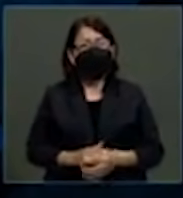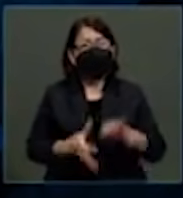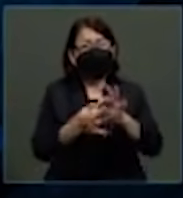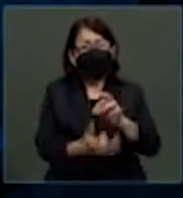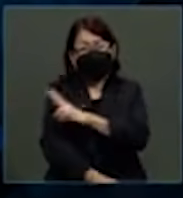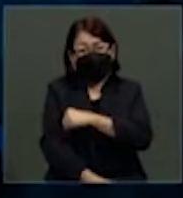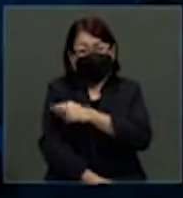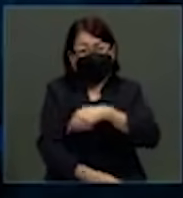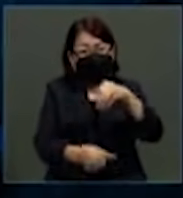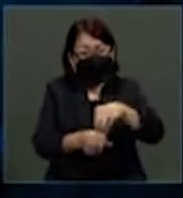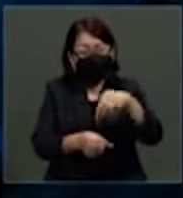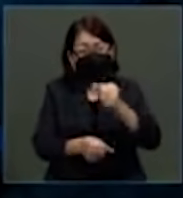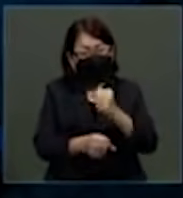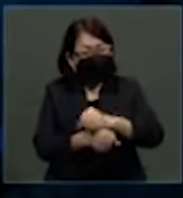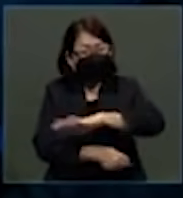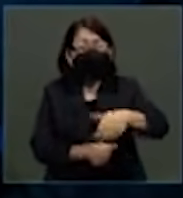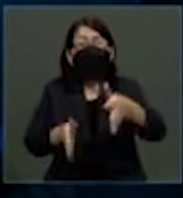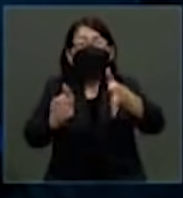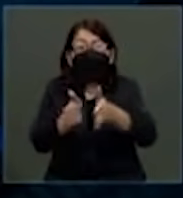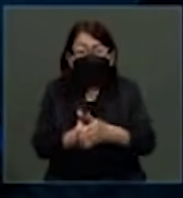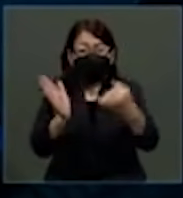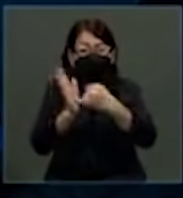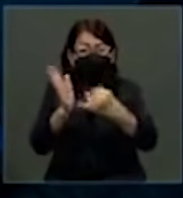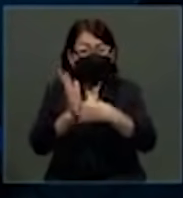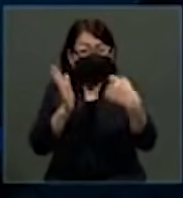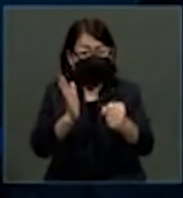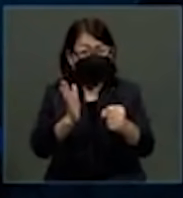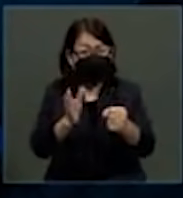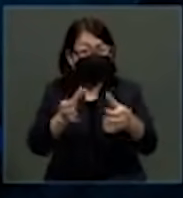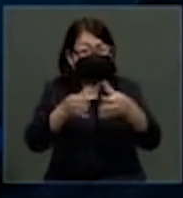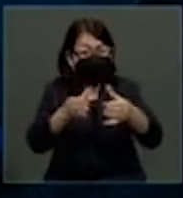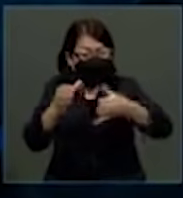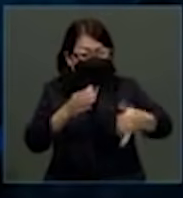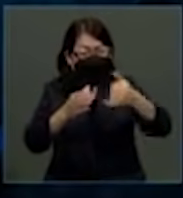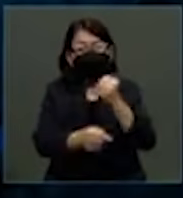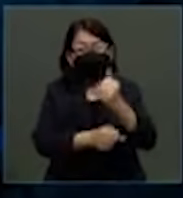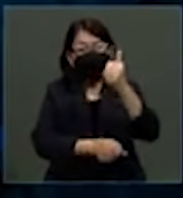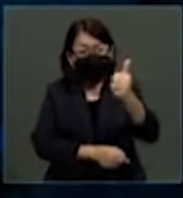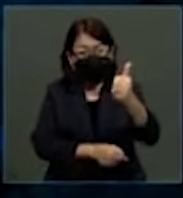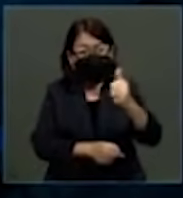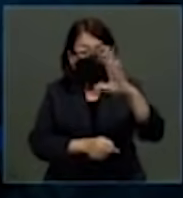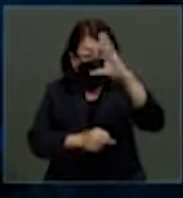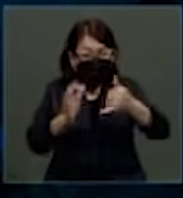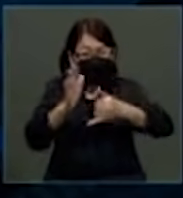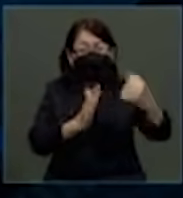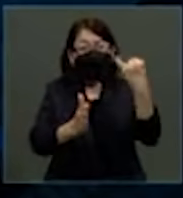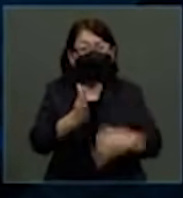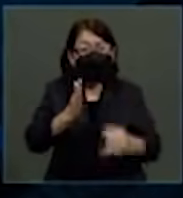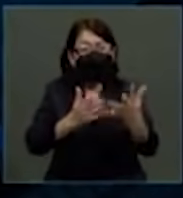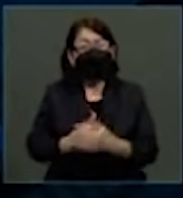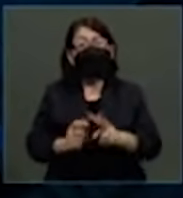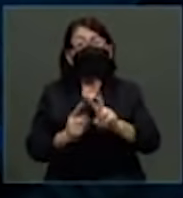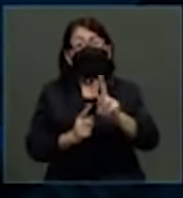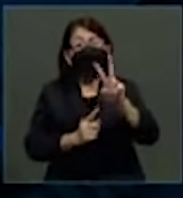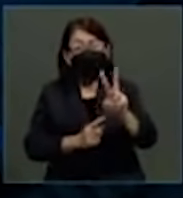บุคลากรทางการแพทย์และเจ้าหน้าที่ที่เกี่ยวข้องที่ต้องปฏิบัติงานในการให้การบริการด้านสาธารณสุขเพ